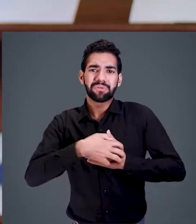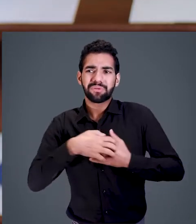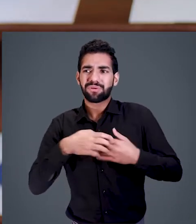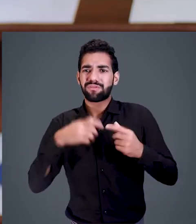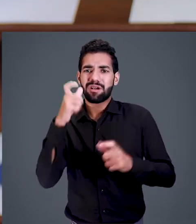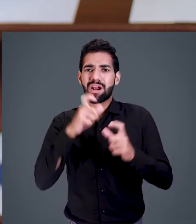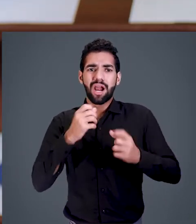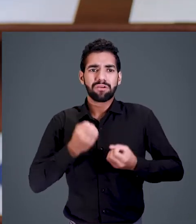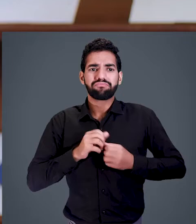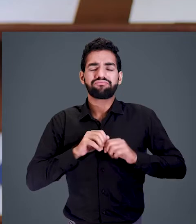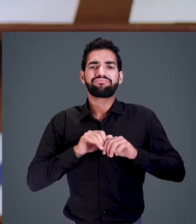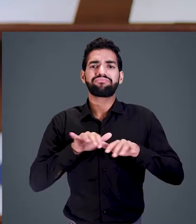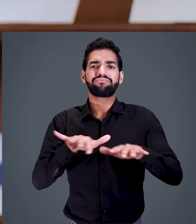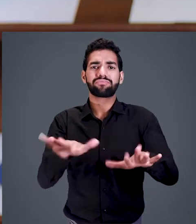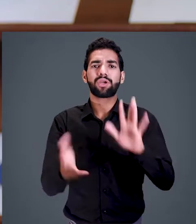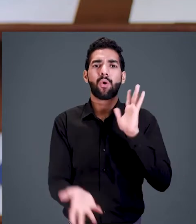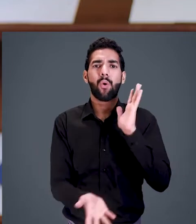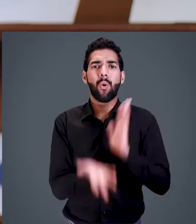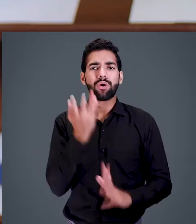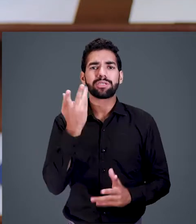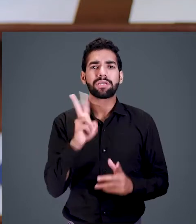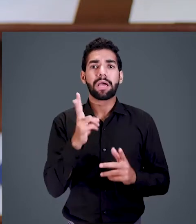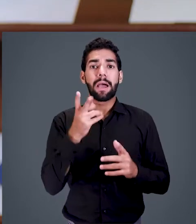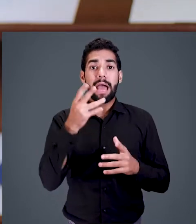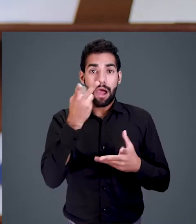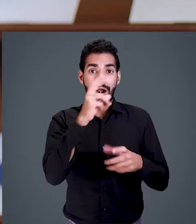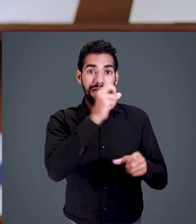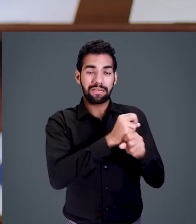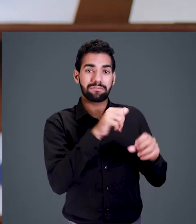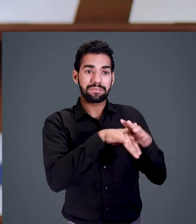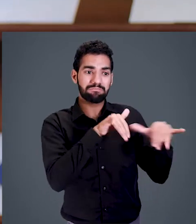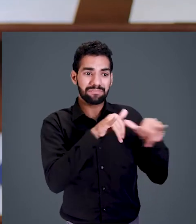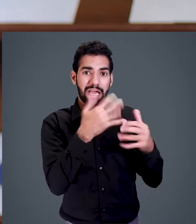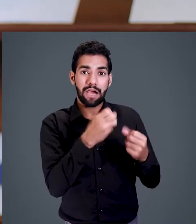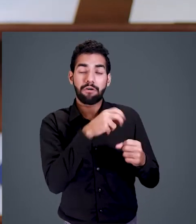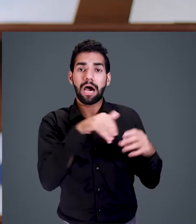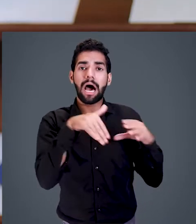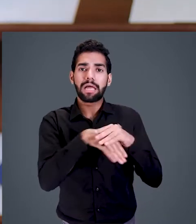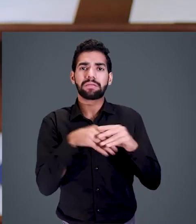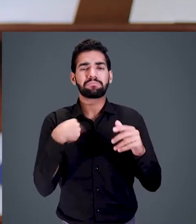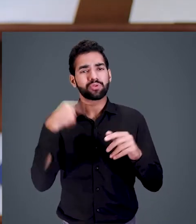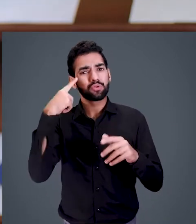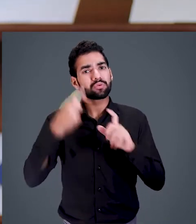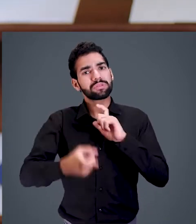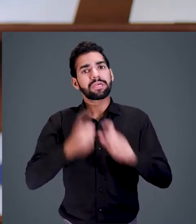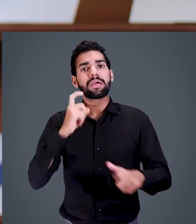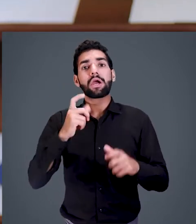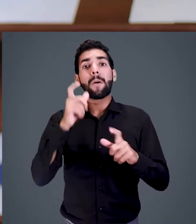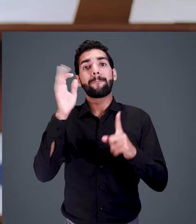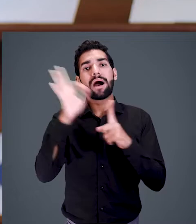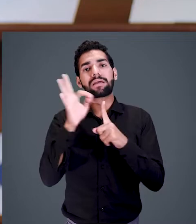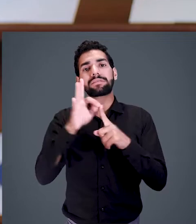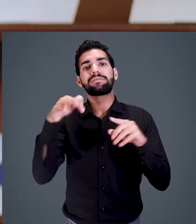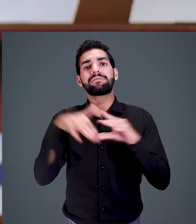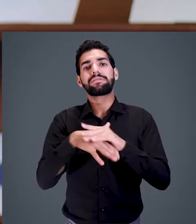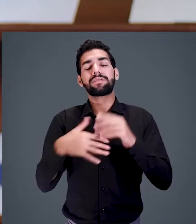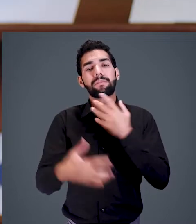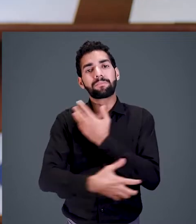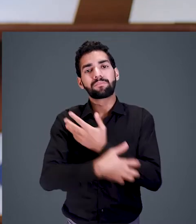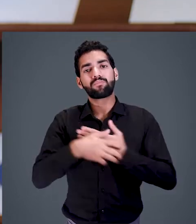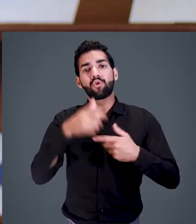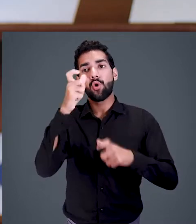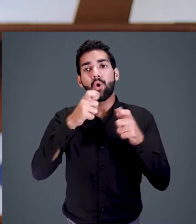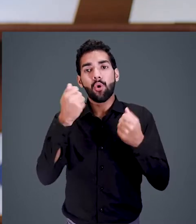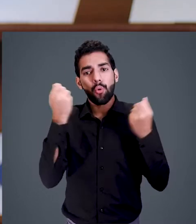लाइन वर्ल्ड बैंक ने एक जनरेट की जिससे हम देखते हैं कि मुल्क में कितनी गुर्बत है, और इन्फ्लेशन का जो इमीडिएट इम्पैक्ट है वो आप देख सकते हैं